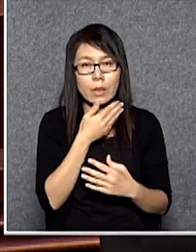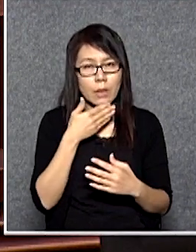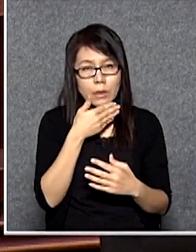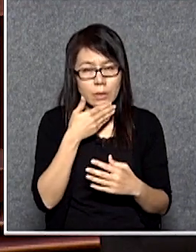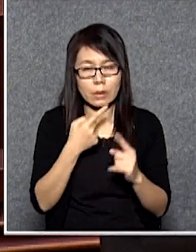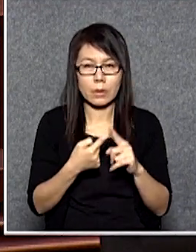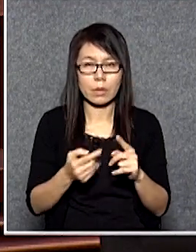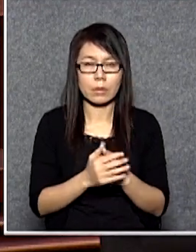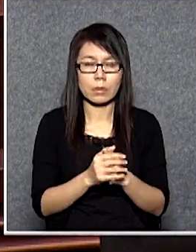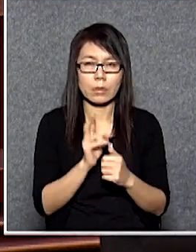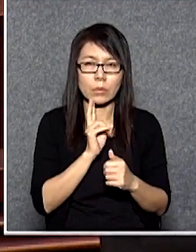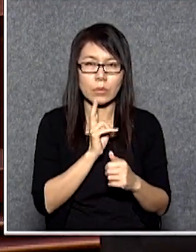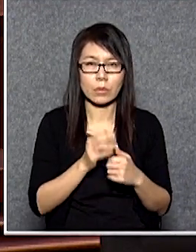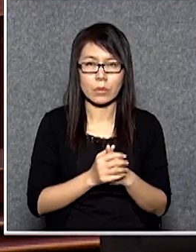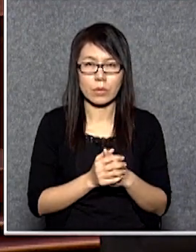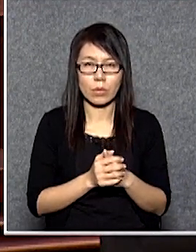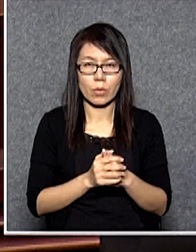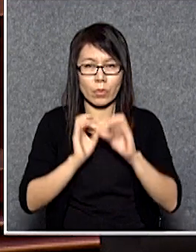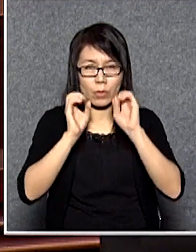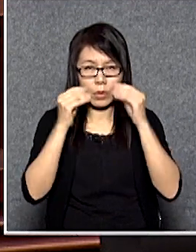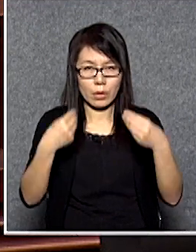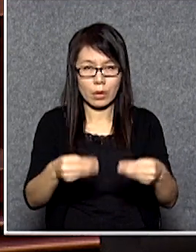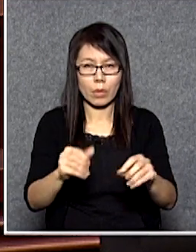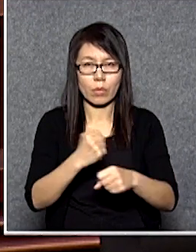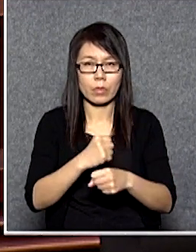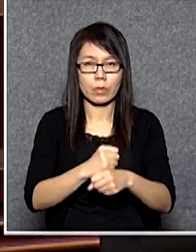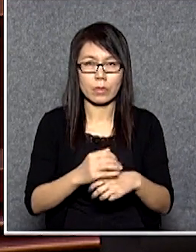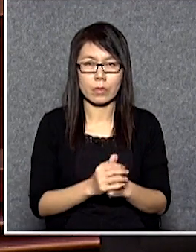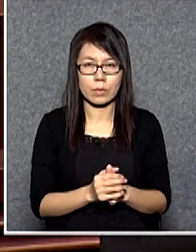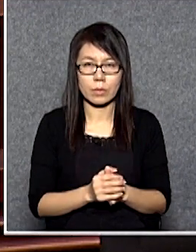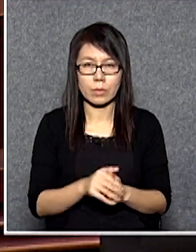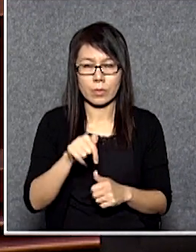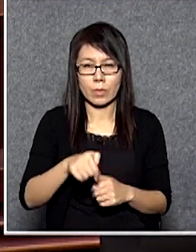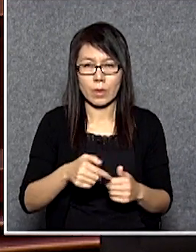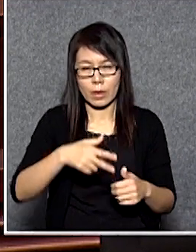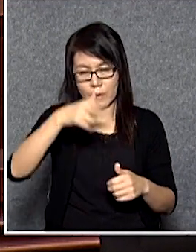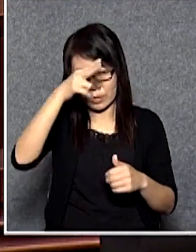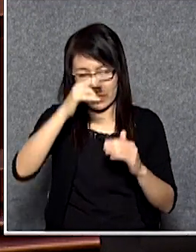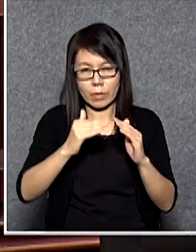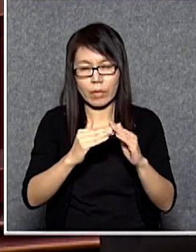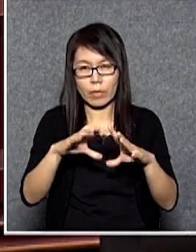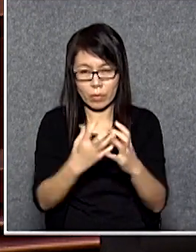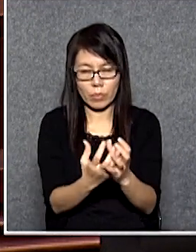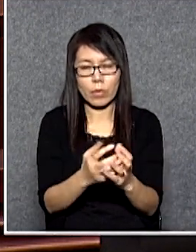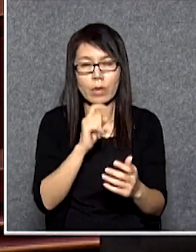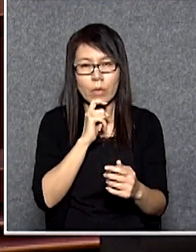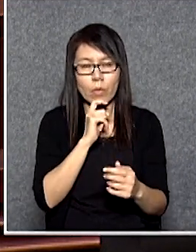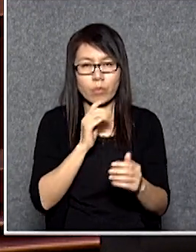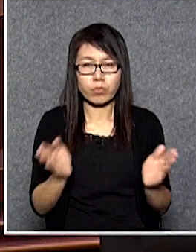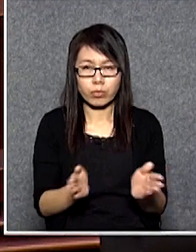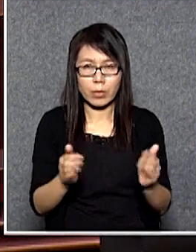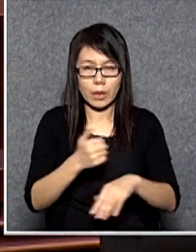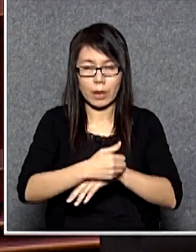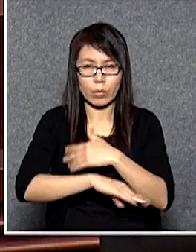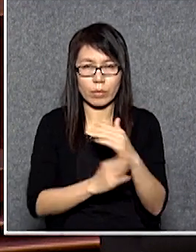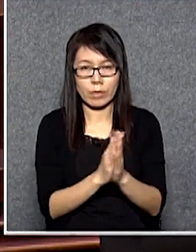的即宣傳教育的工作，在本局和政府是推動這個基本法一